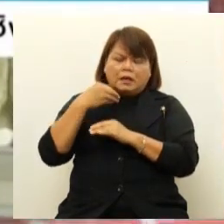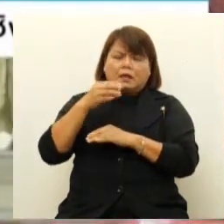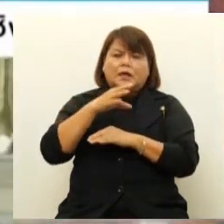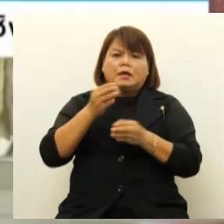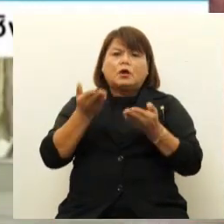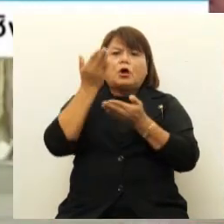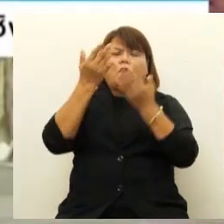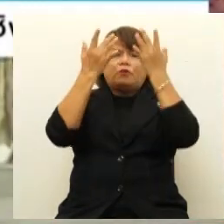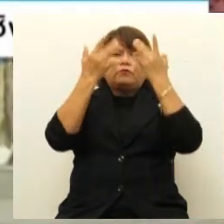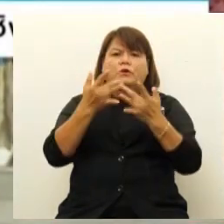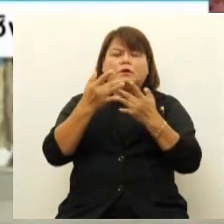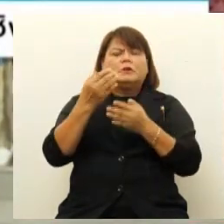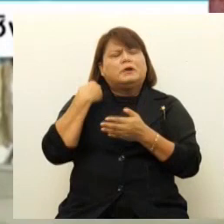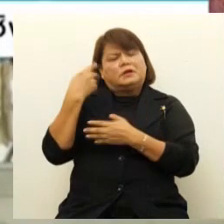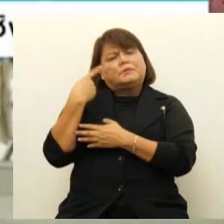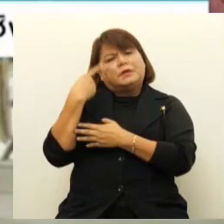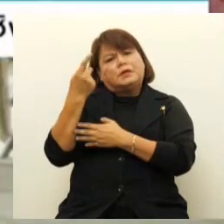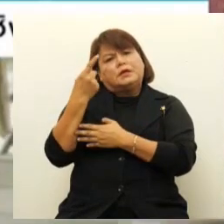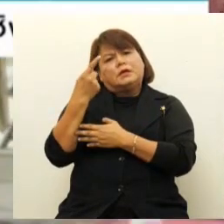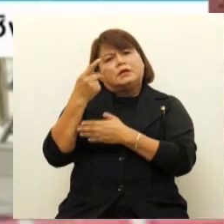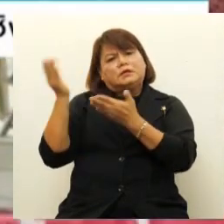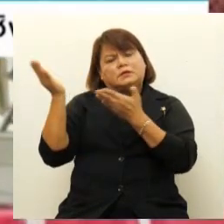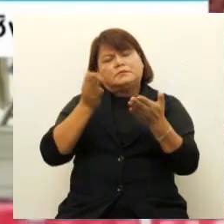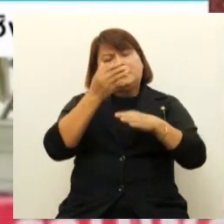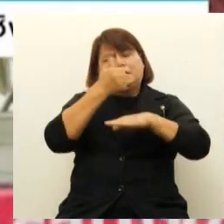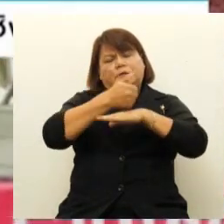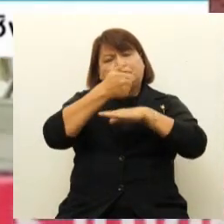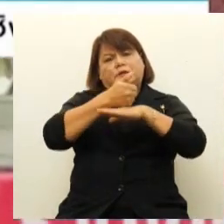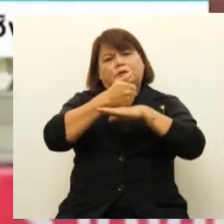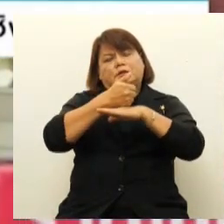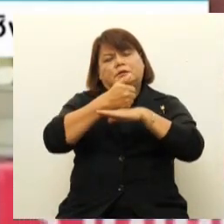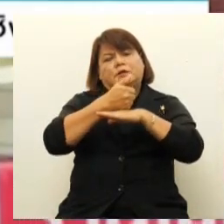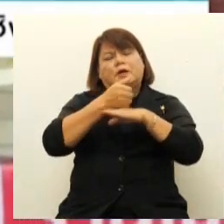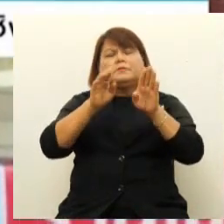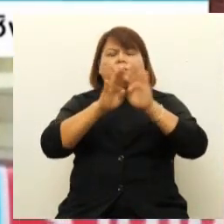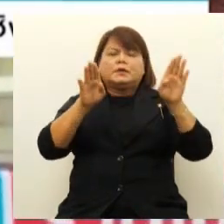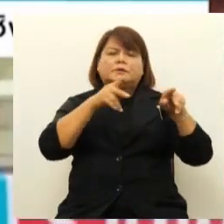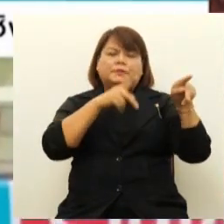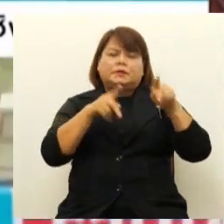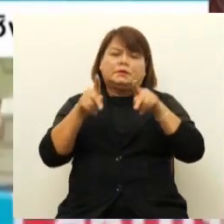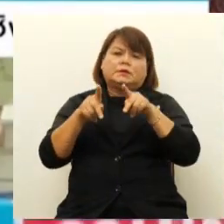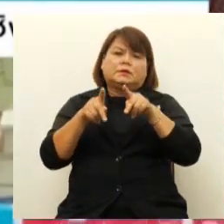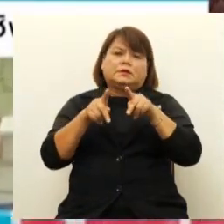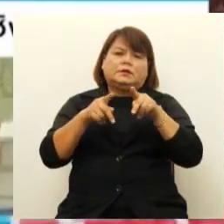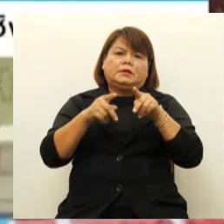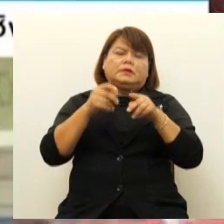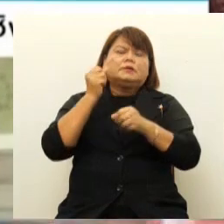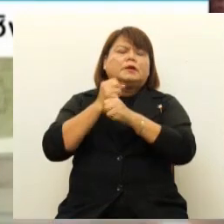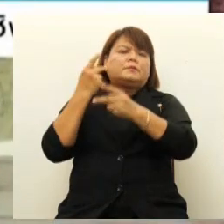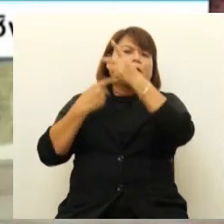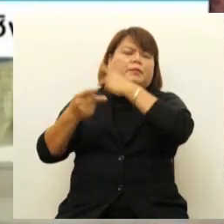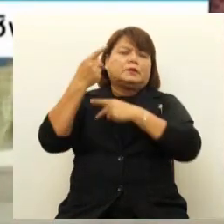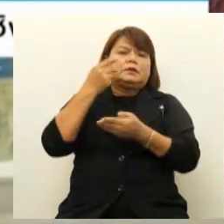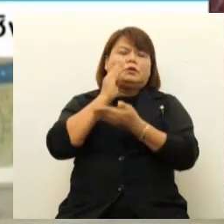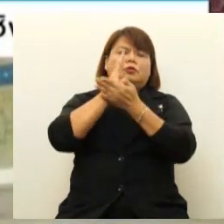ป็นอย่างยิ่งนะครับที่ได้รับเกียรติในการเชิญมาเป็นประธานในการเปิดงานสืบสานประเพณีบุญบั้งไฟ